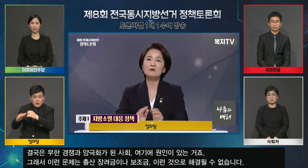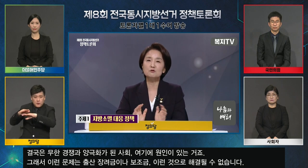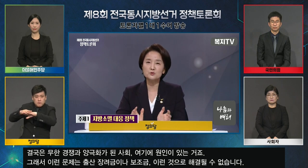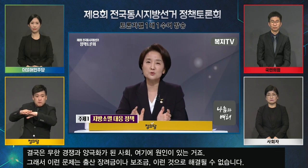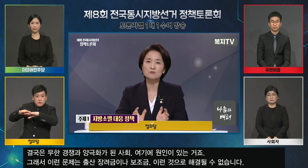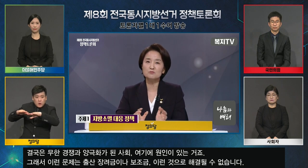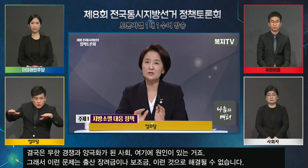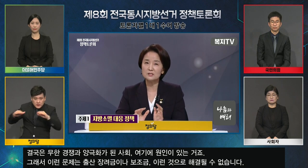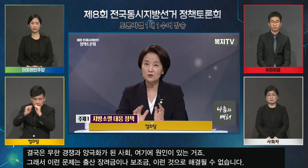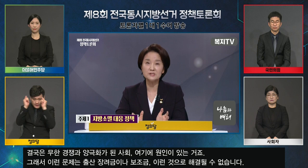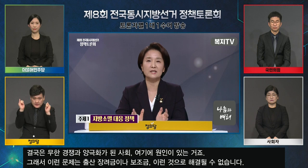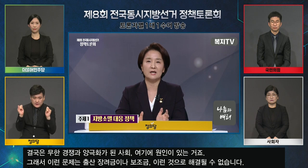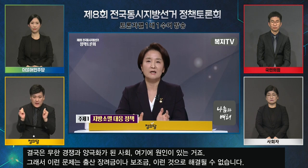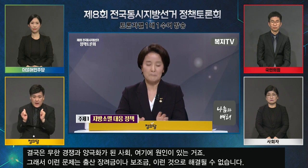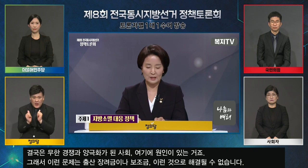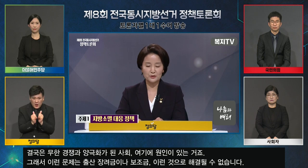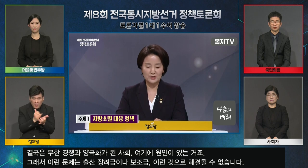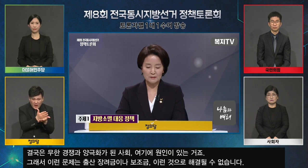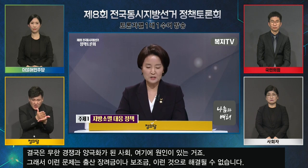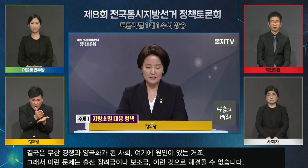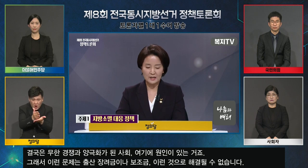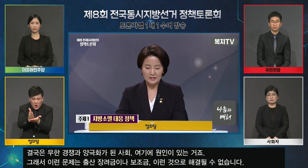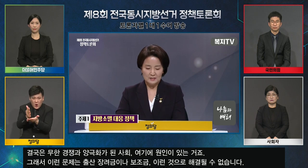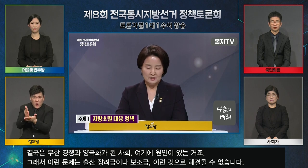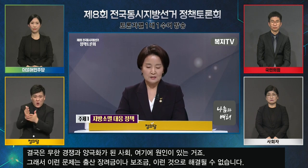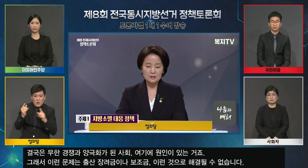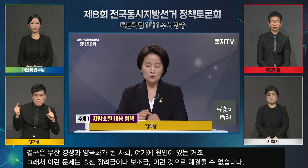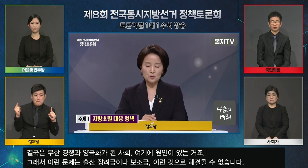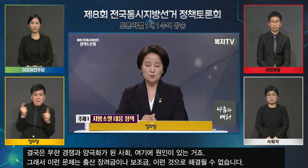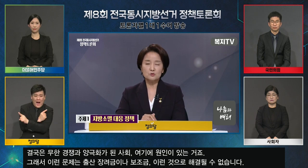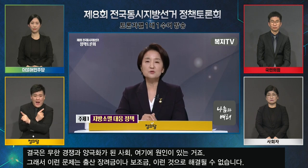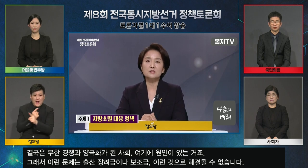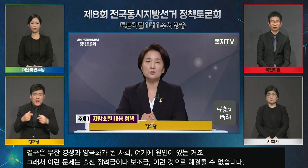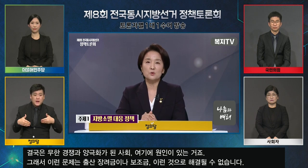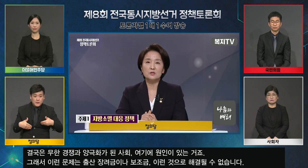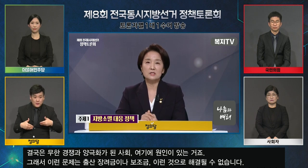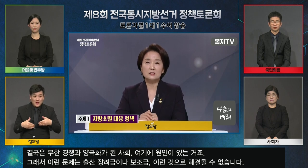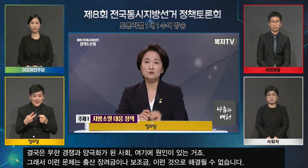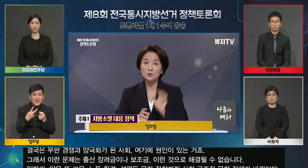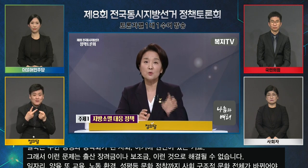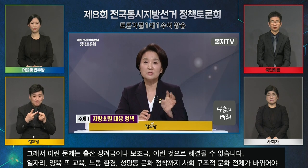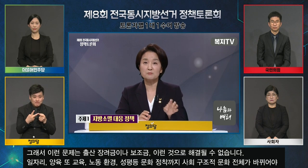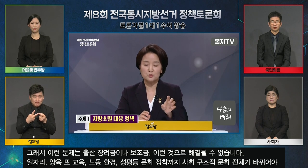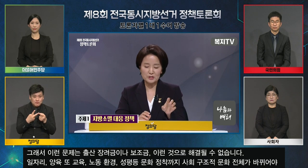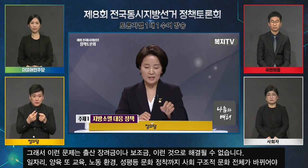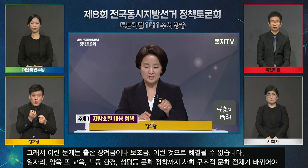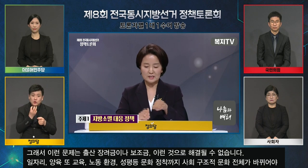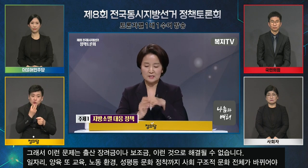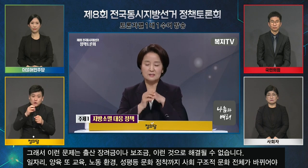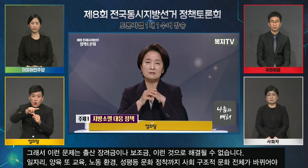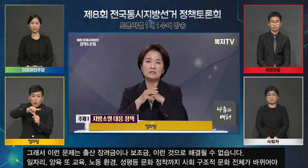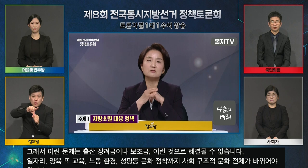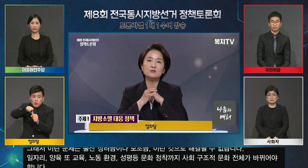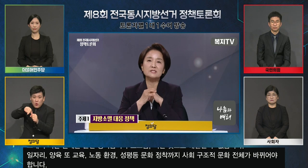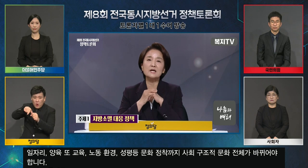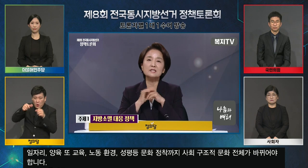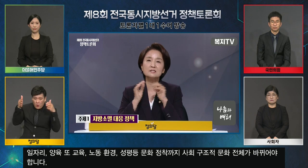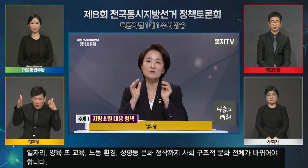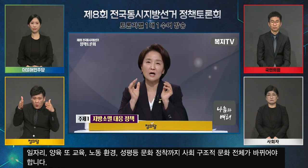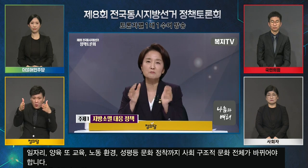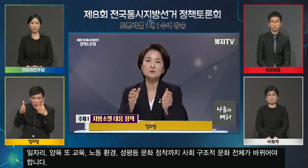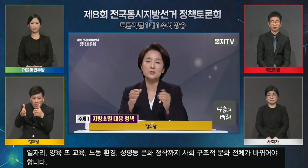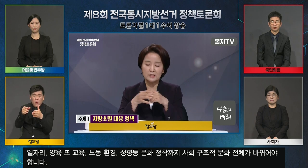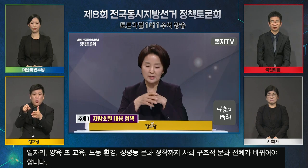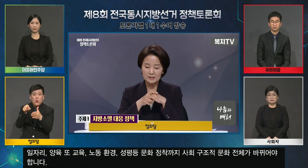사회구조적 문화 전체가 바뀌어야 합니다. 그리고 둘째로 수도권 집중이라는 인구의